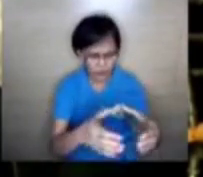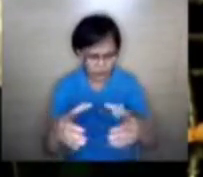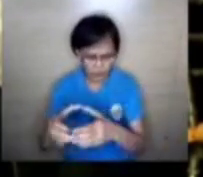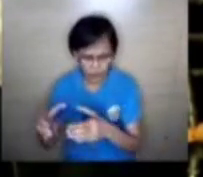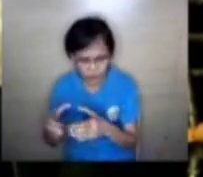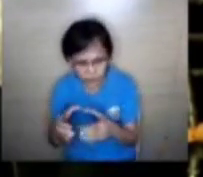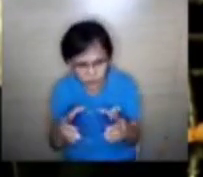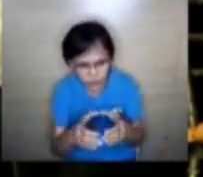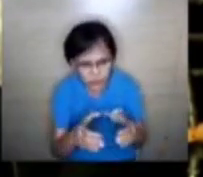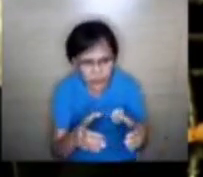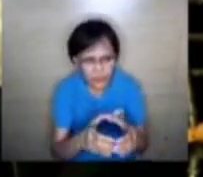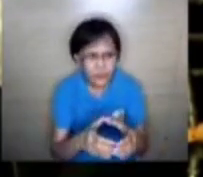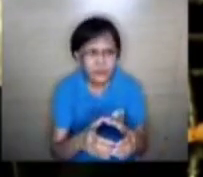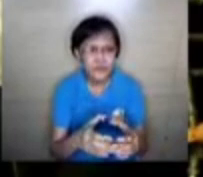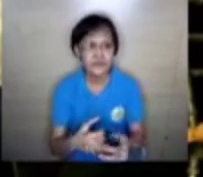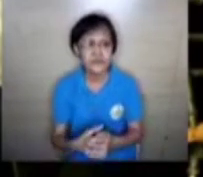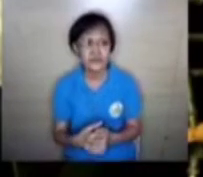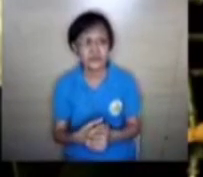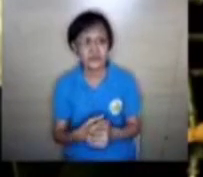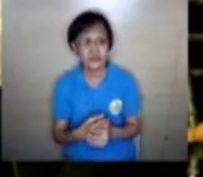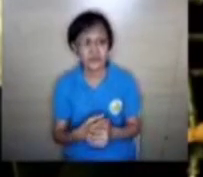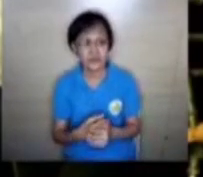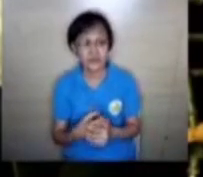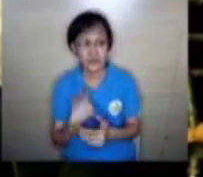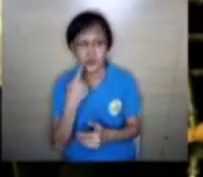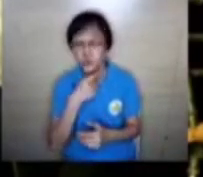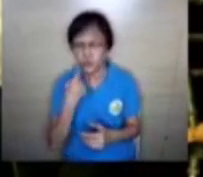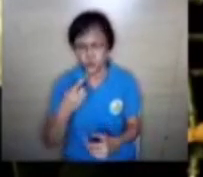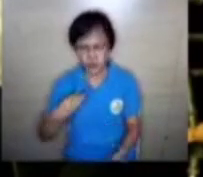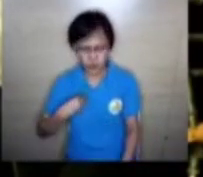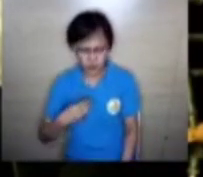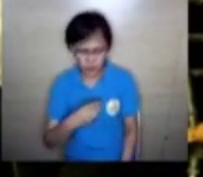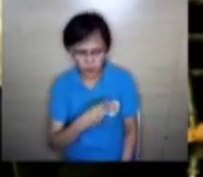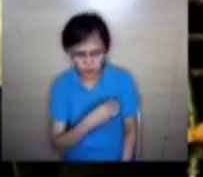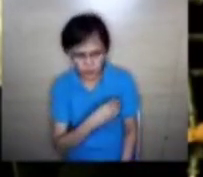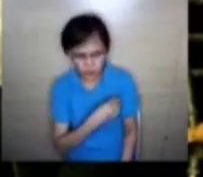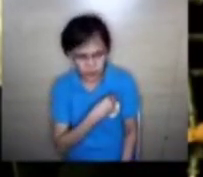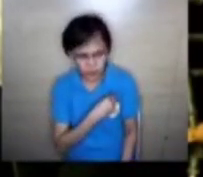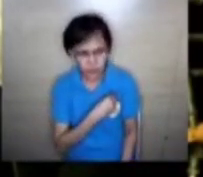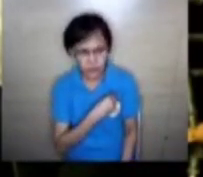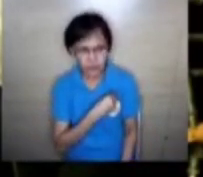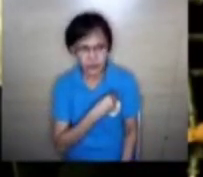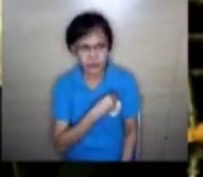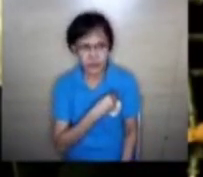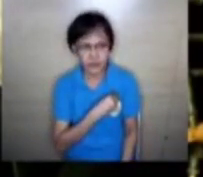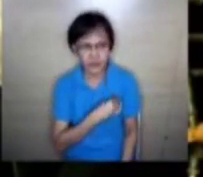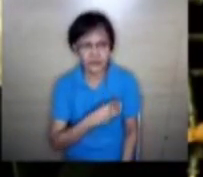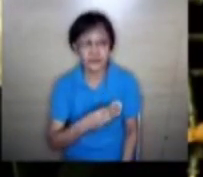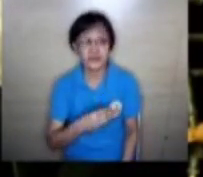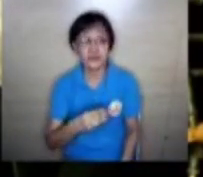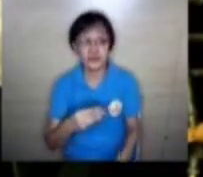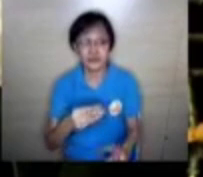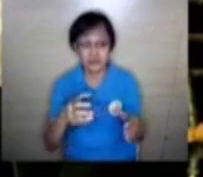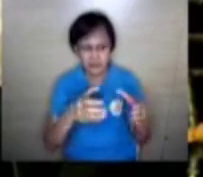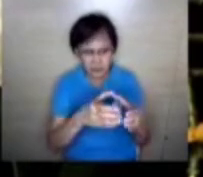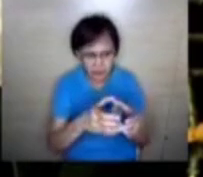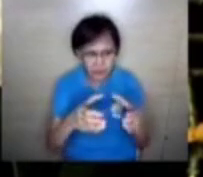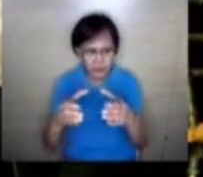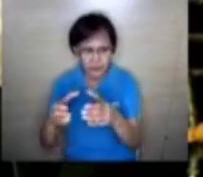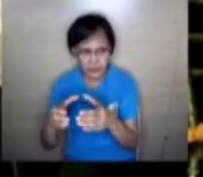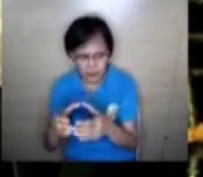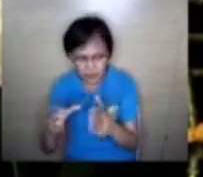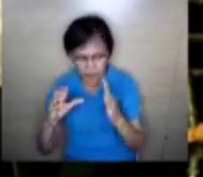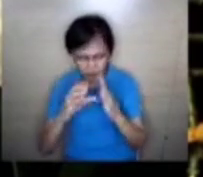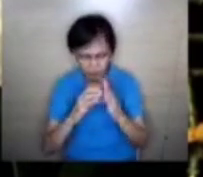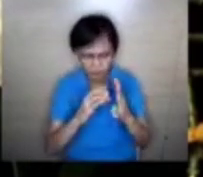ay nagbotohan sa sarili nila kung sino ang magiging miyembro ng mga tinatawag na local special bodies gaya ng City Development